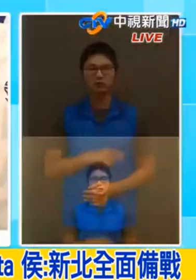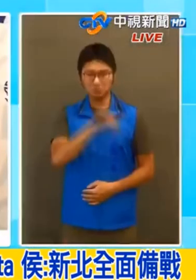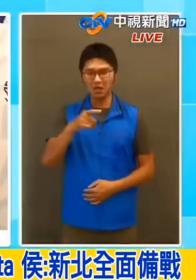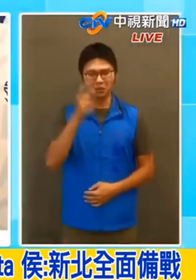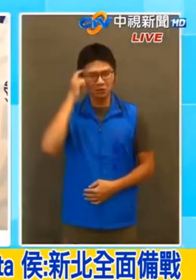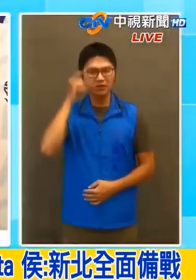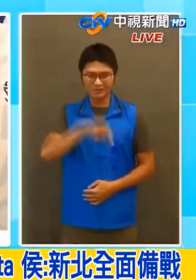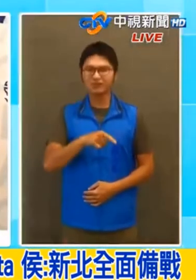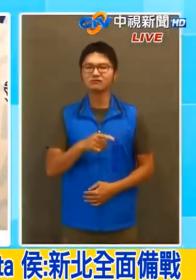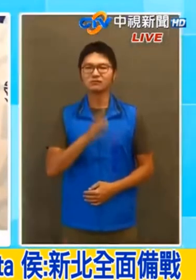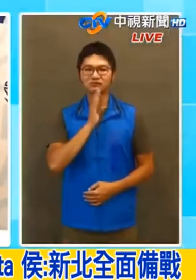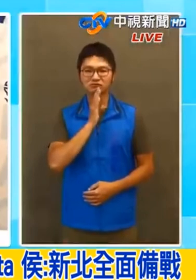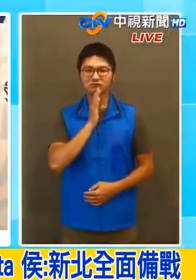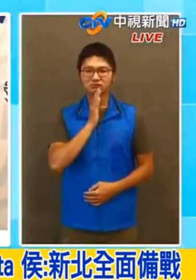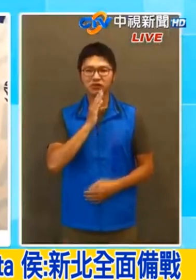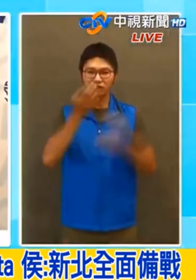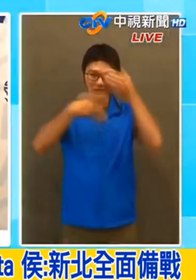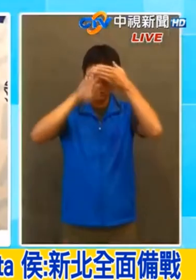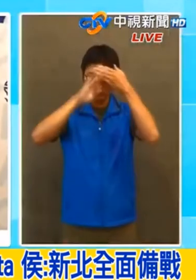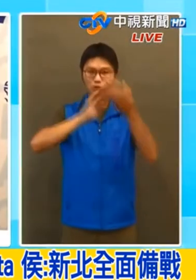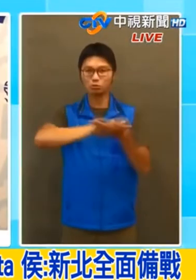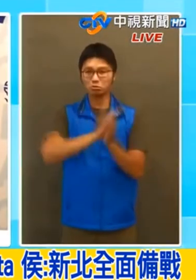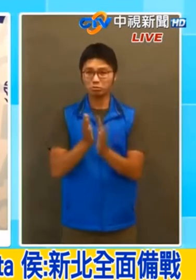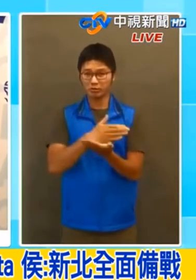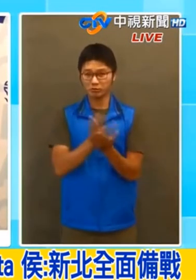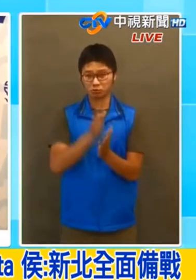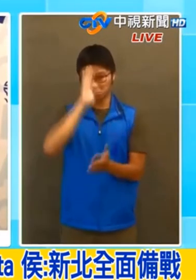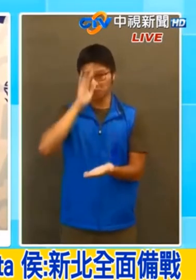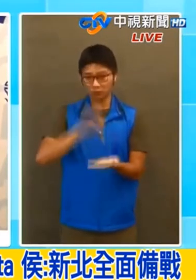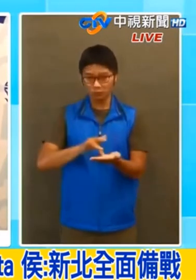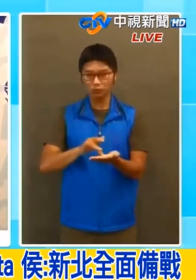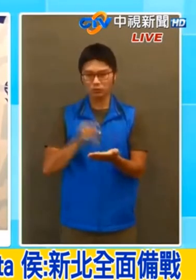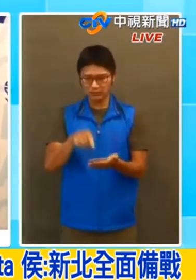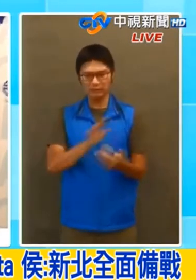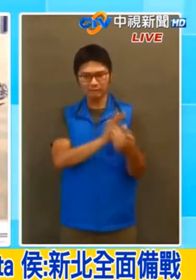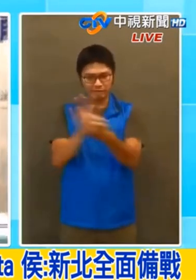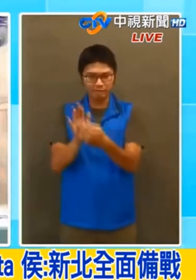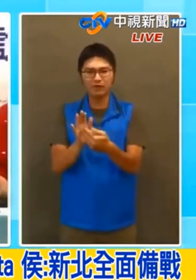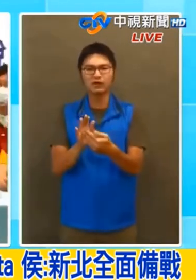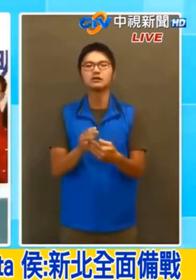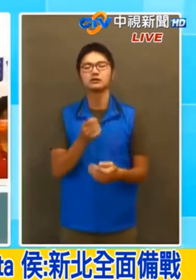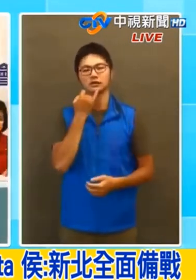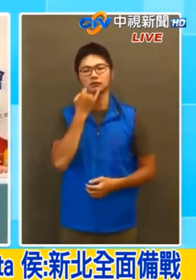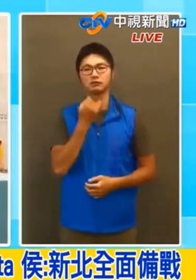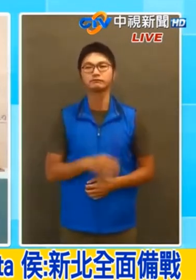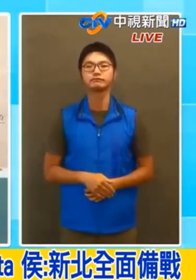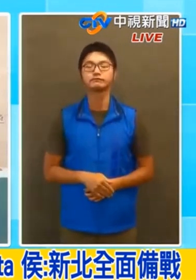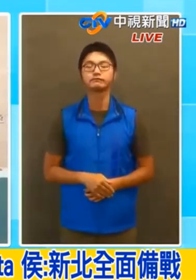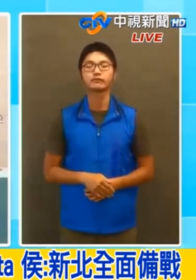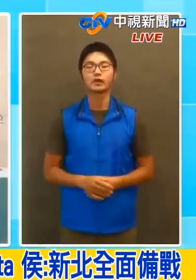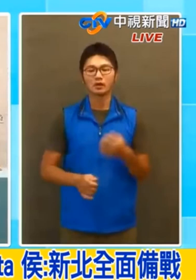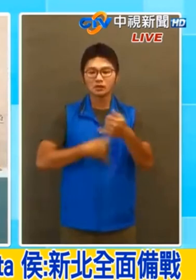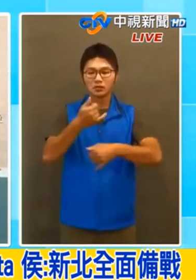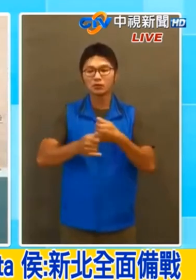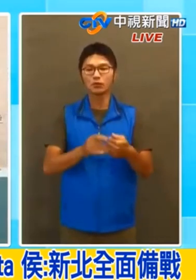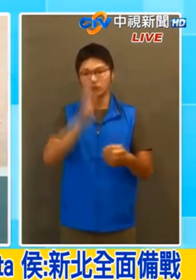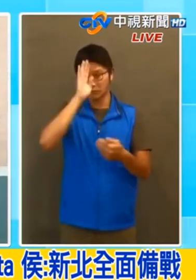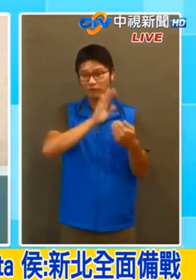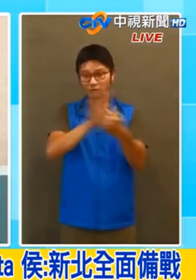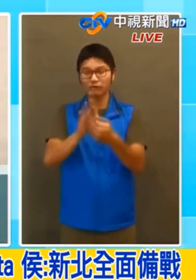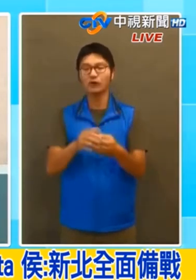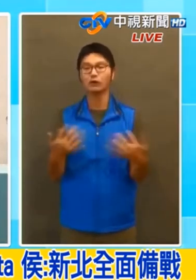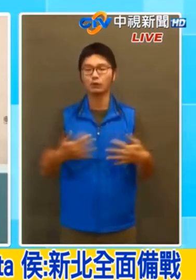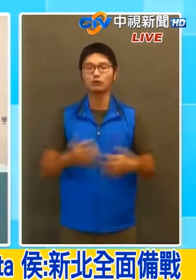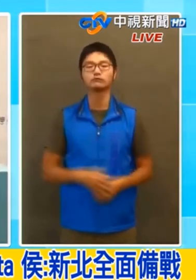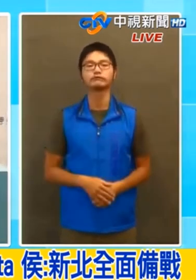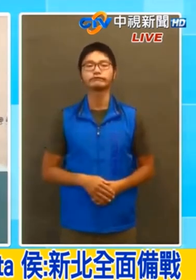前面迎战，才能够有效的控制疫情。 接下来是防疫生活相关的问题，民视杜怡萱问到